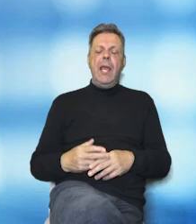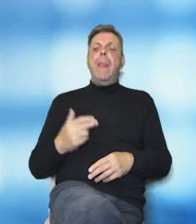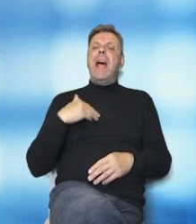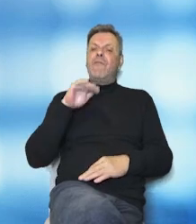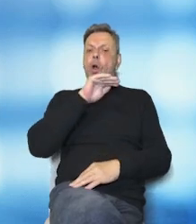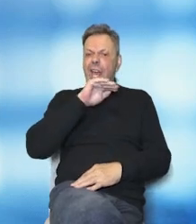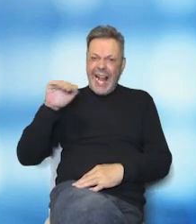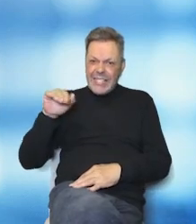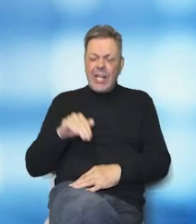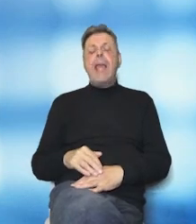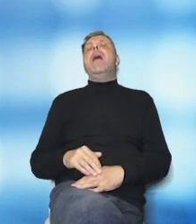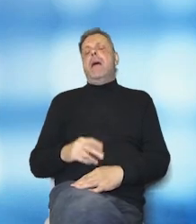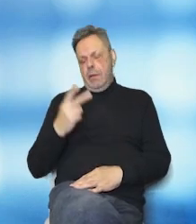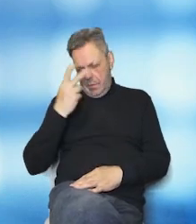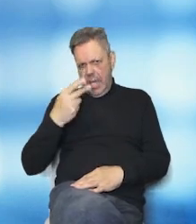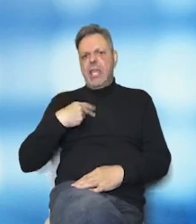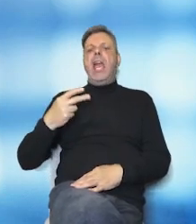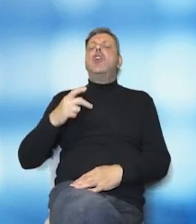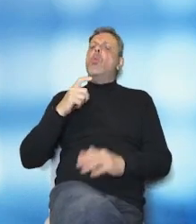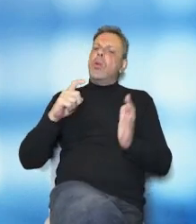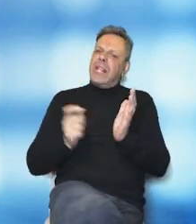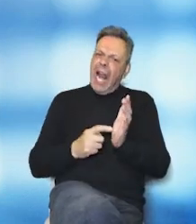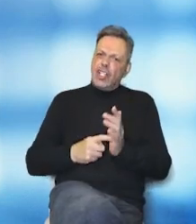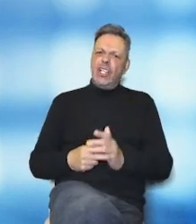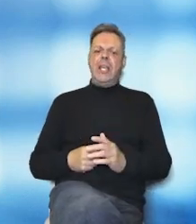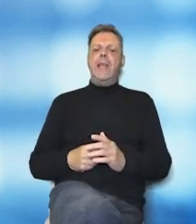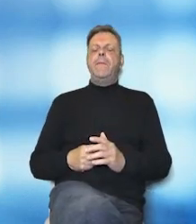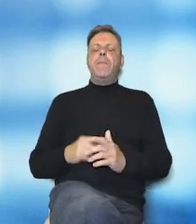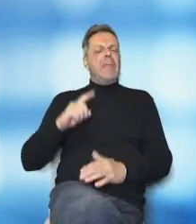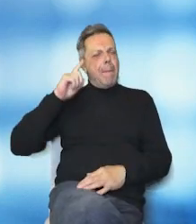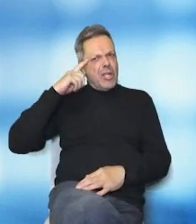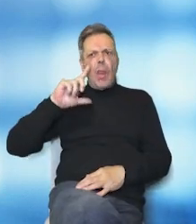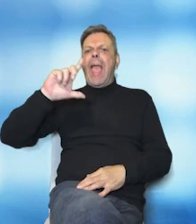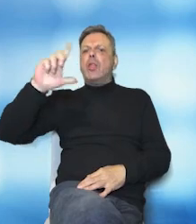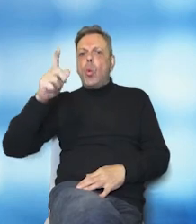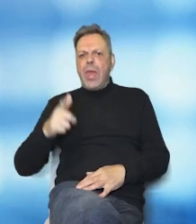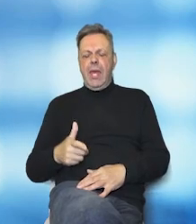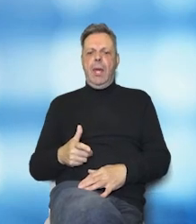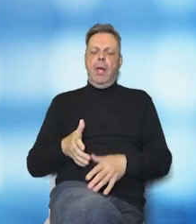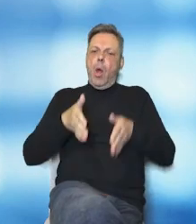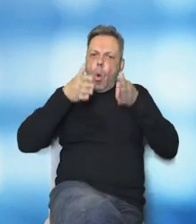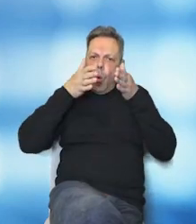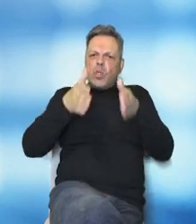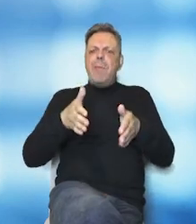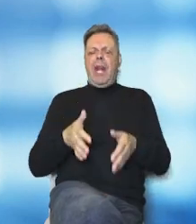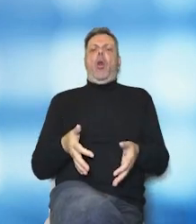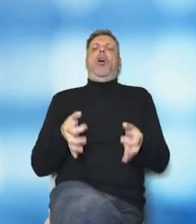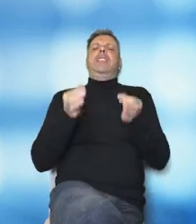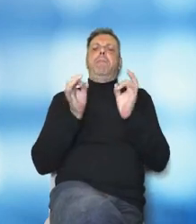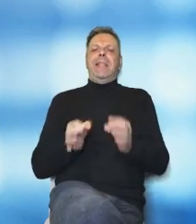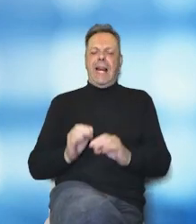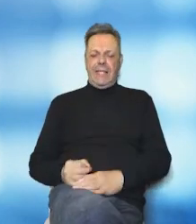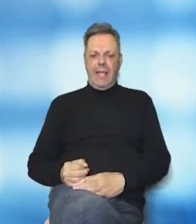u svojim kompetencijama, onda ću tražiti konzilijarno mišljenje nekog usmjerenog specijalista.